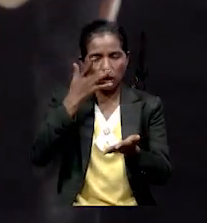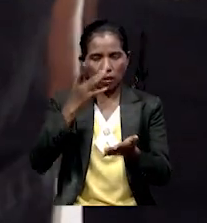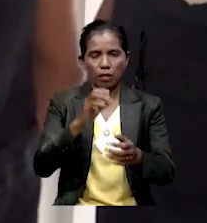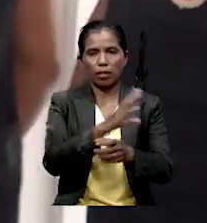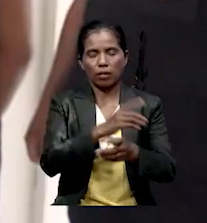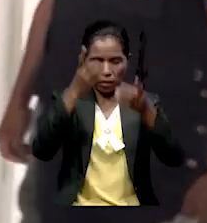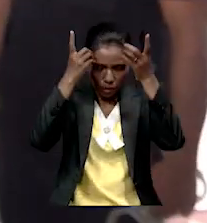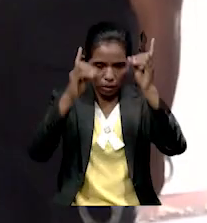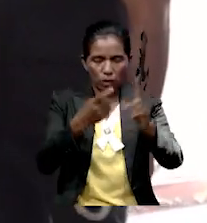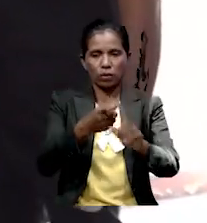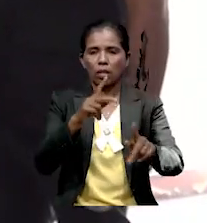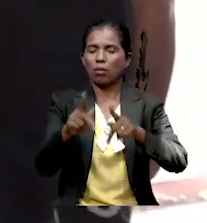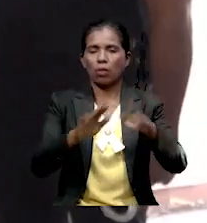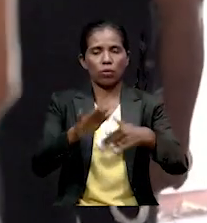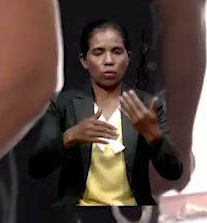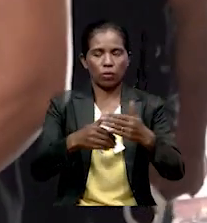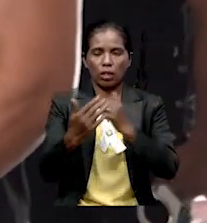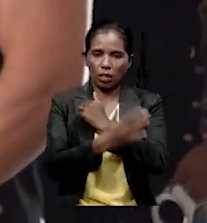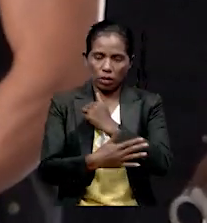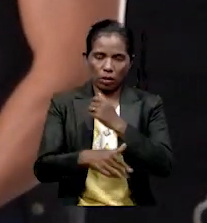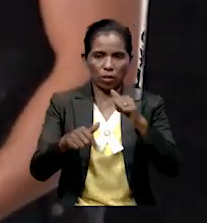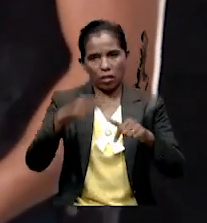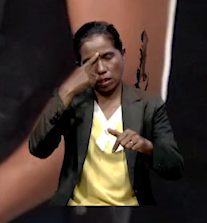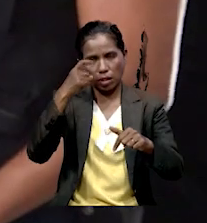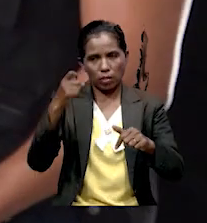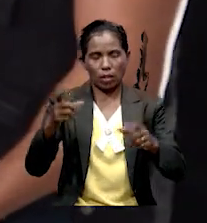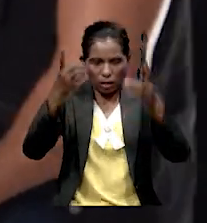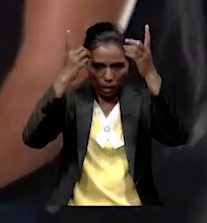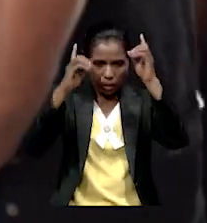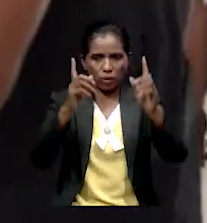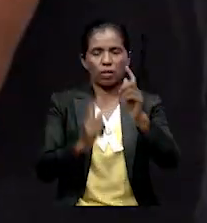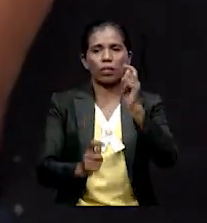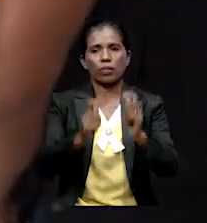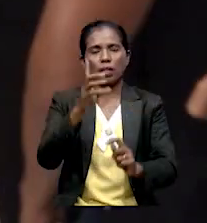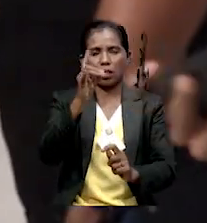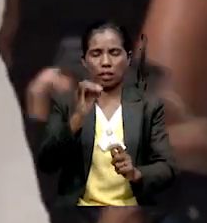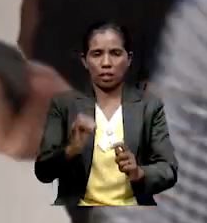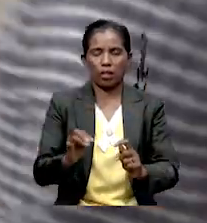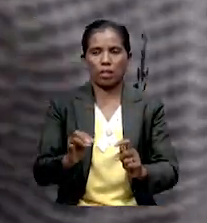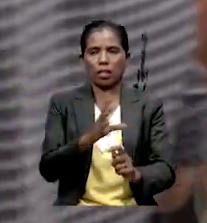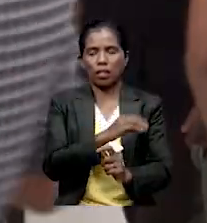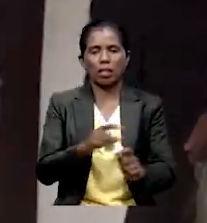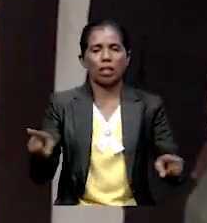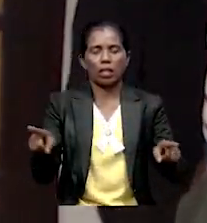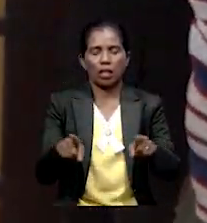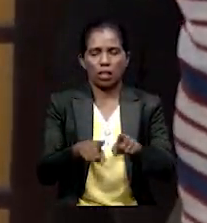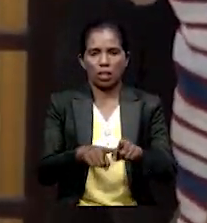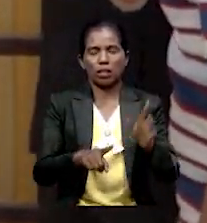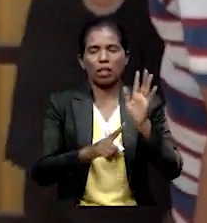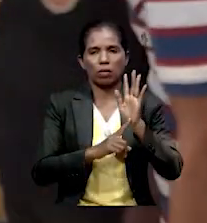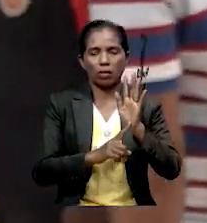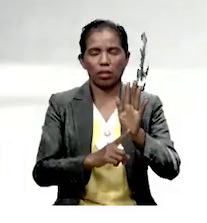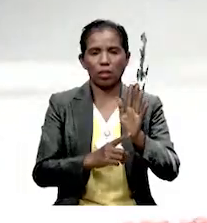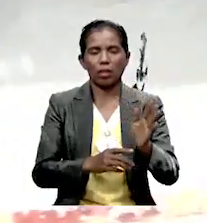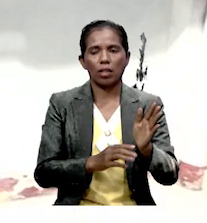variedade husi entidade hotu iha railaran, tamba considera decisão Tribunal Distrital Dili niang ne, hanesan motiva arguidu sira